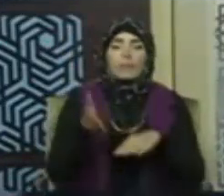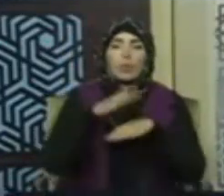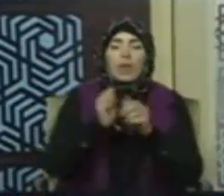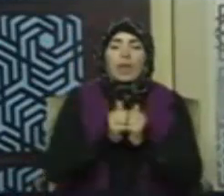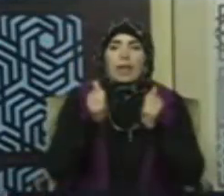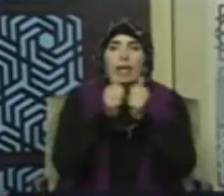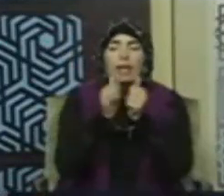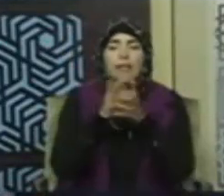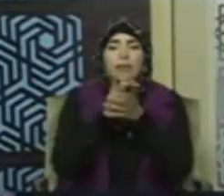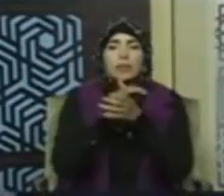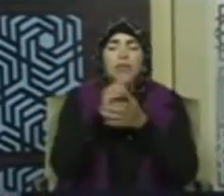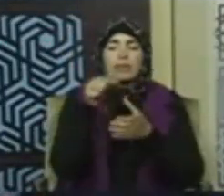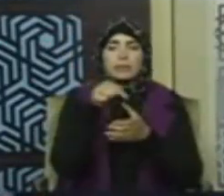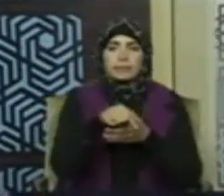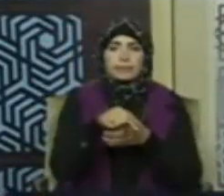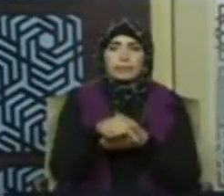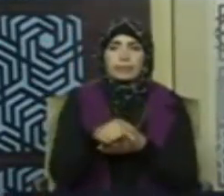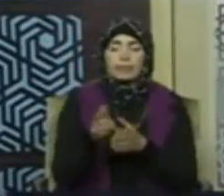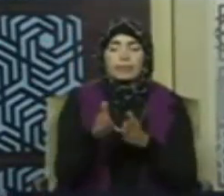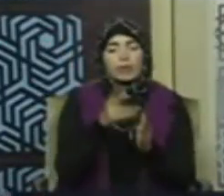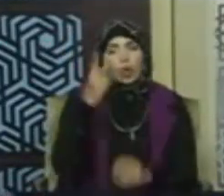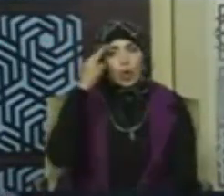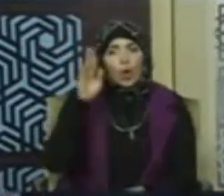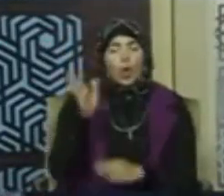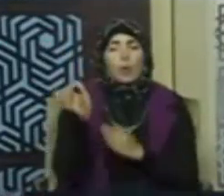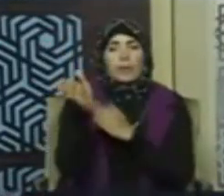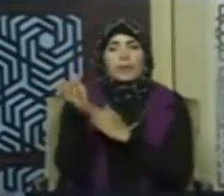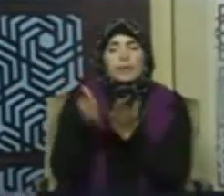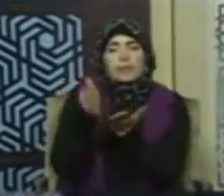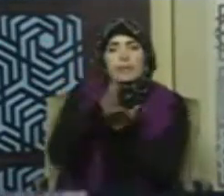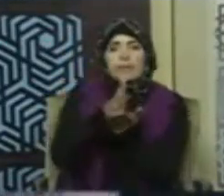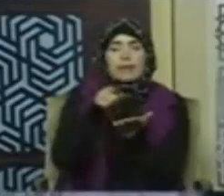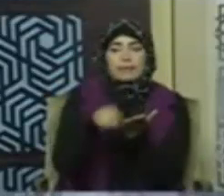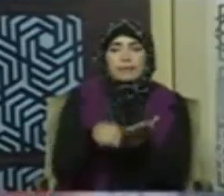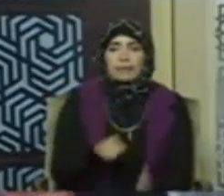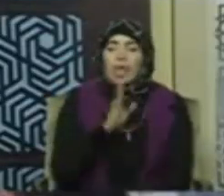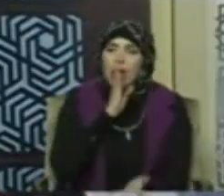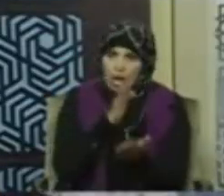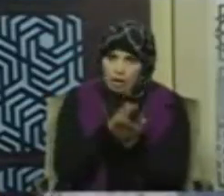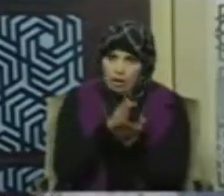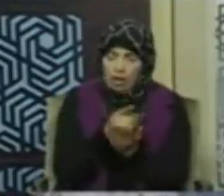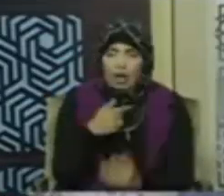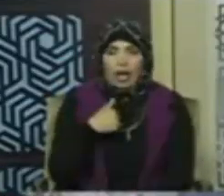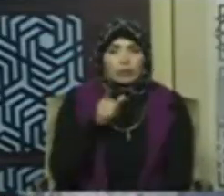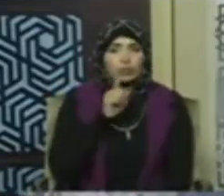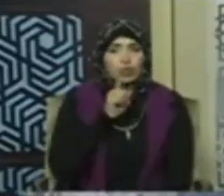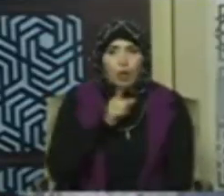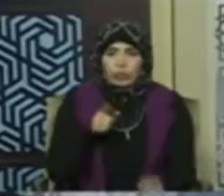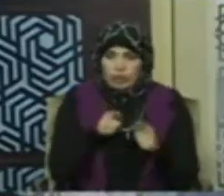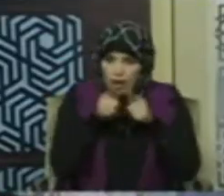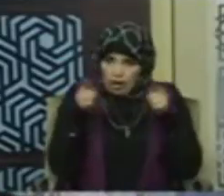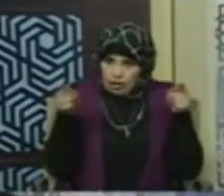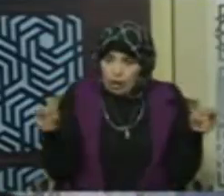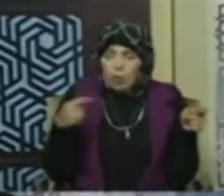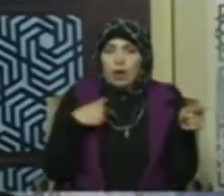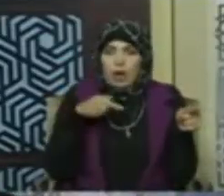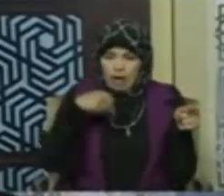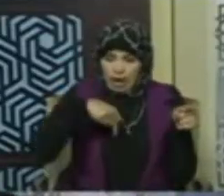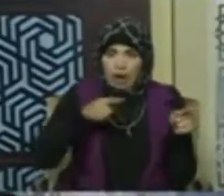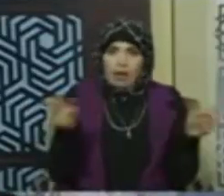وآله وصحبه ومن اهتدى. حقيقة حتى لا أطيل سألخص حديثي